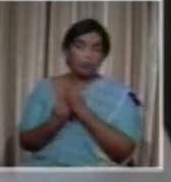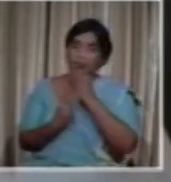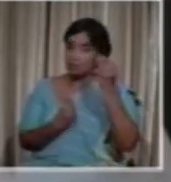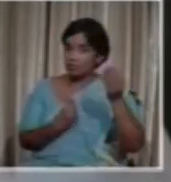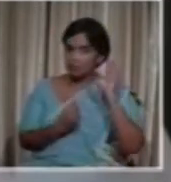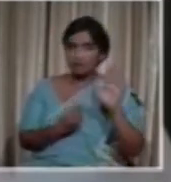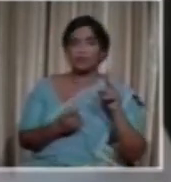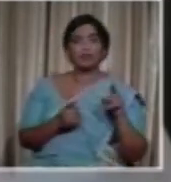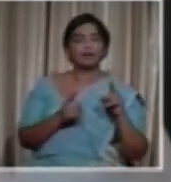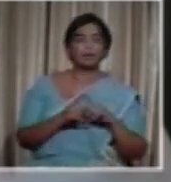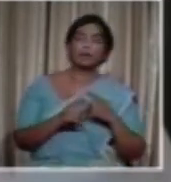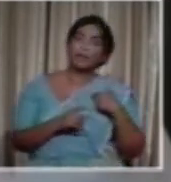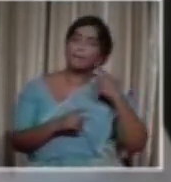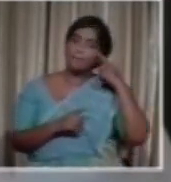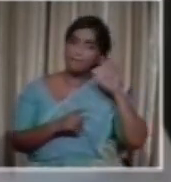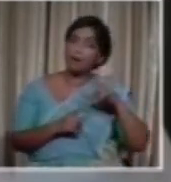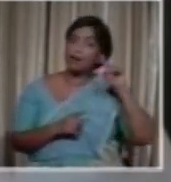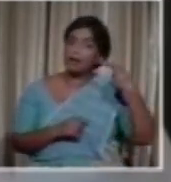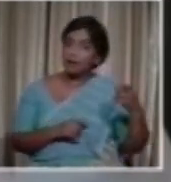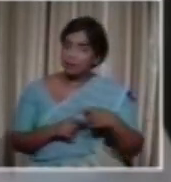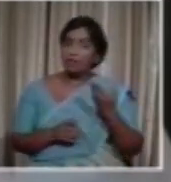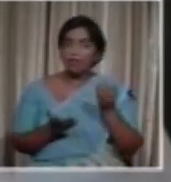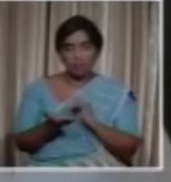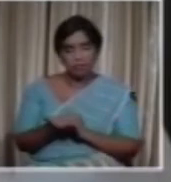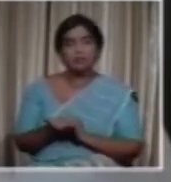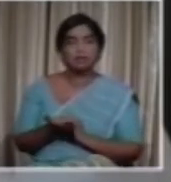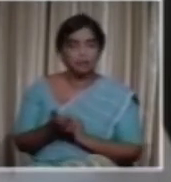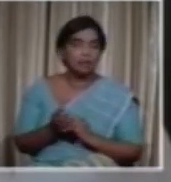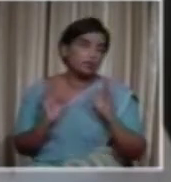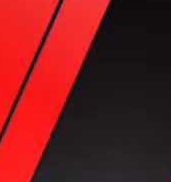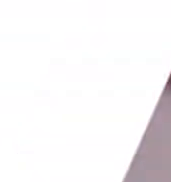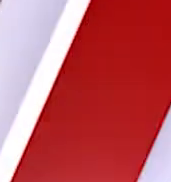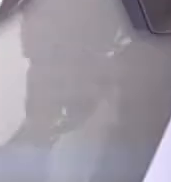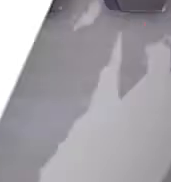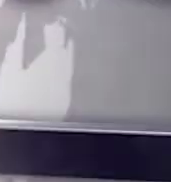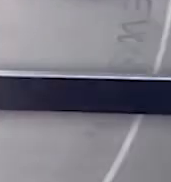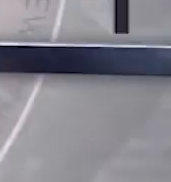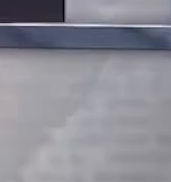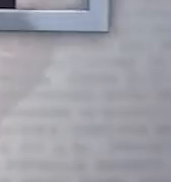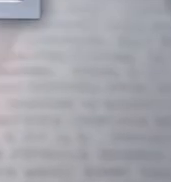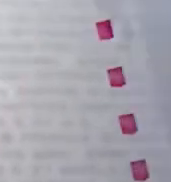තියෙනවා. ඒ නිසා අපි බලාපොරොත්තු වෙන හෙට දවසේ ඉඳලා නැමත වතාවක් මේ නිකුත් කිරීමේ කටයුතු කරන්නේ.